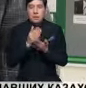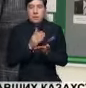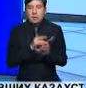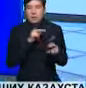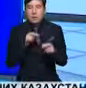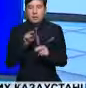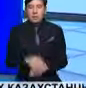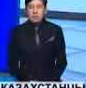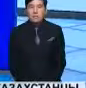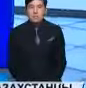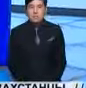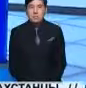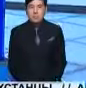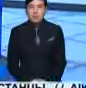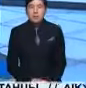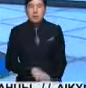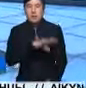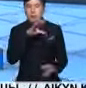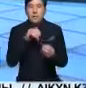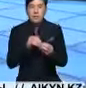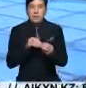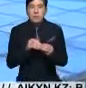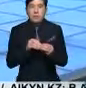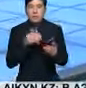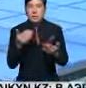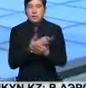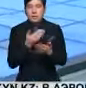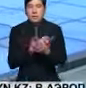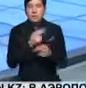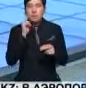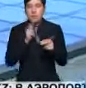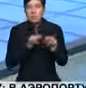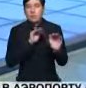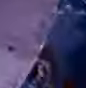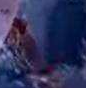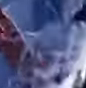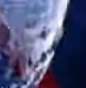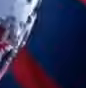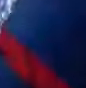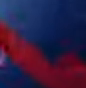Это были все новости на сегодня. Я с вами на этом прощаюсь. До свидания.